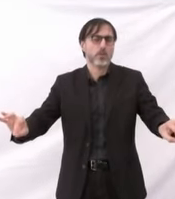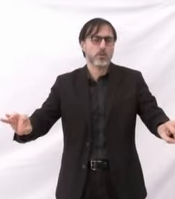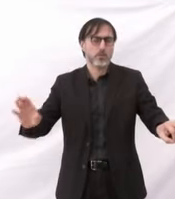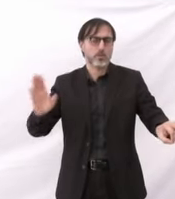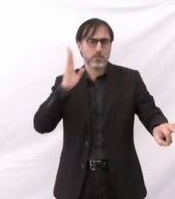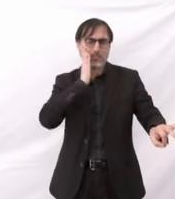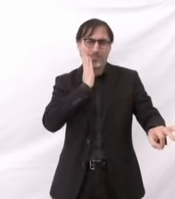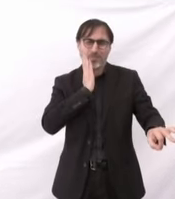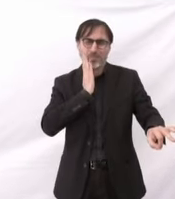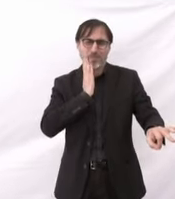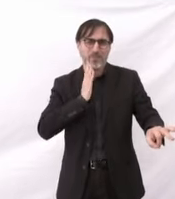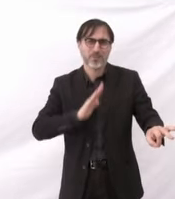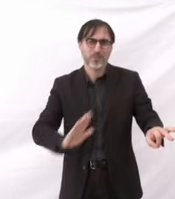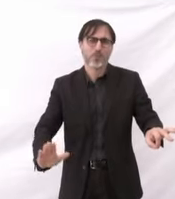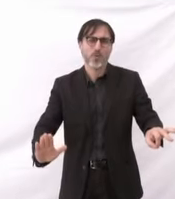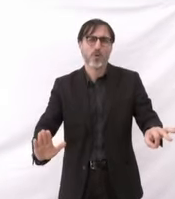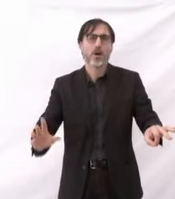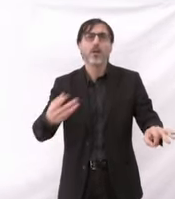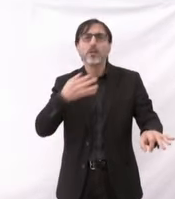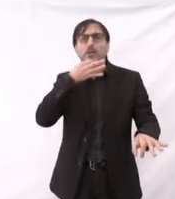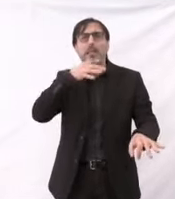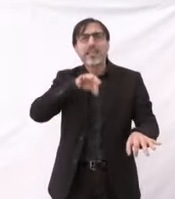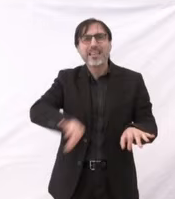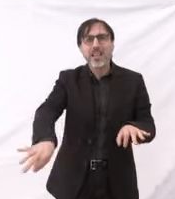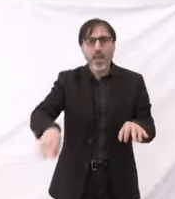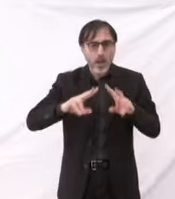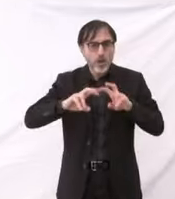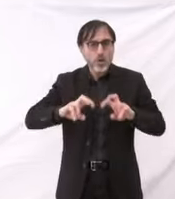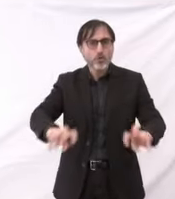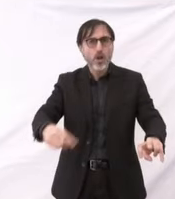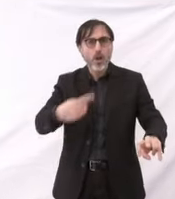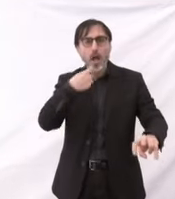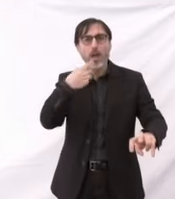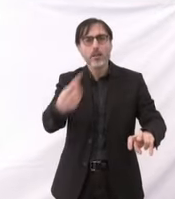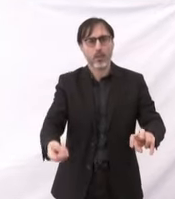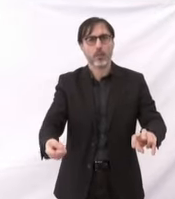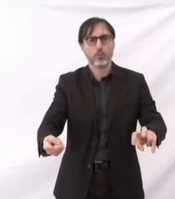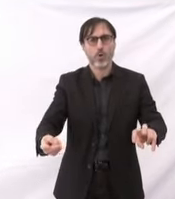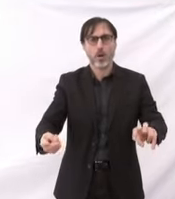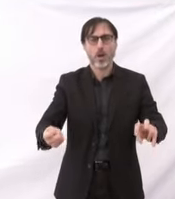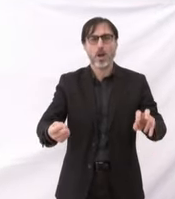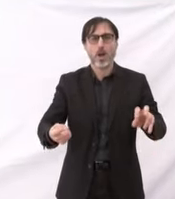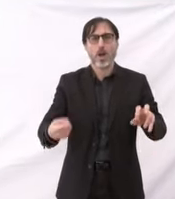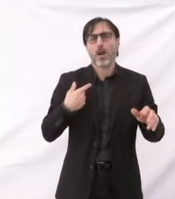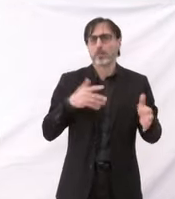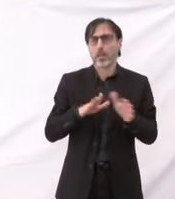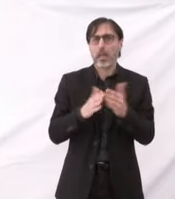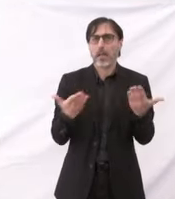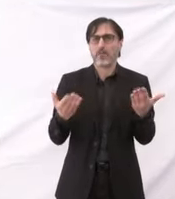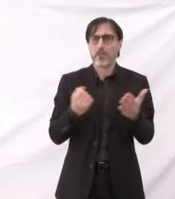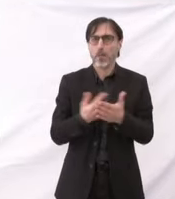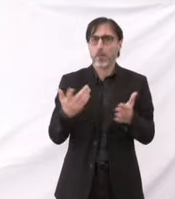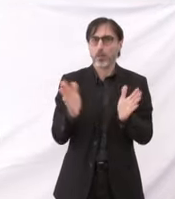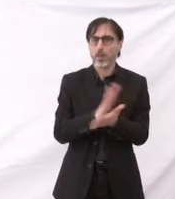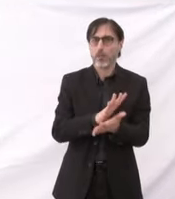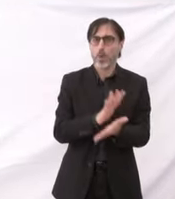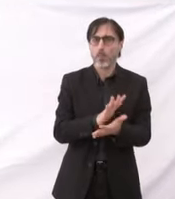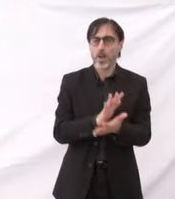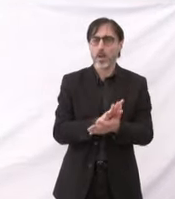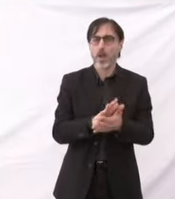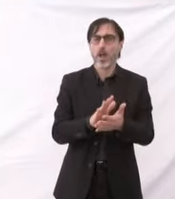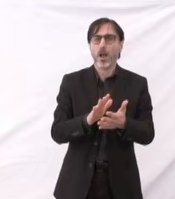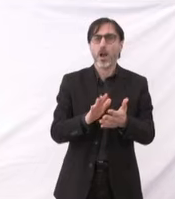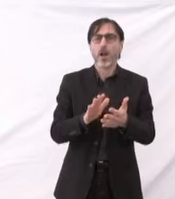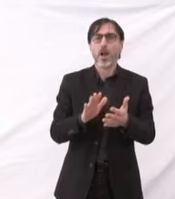prego, hanno dichiarato da questa ricerca, pubblicata tra l'altro su una rivista importante nel mondo